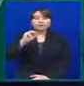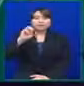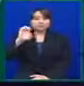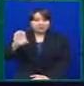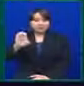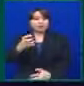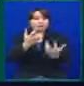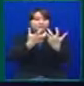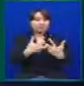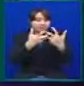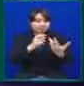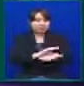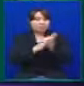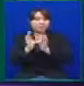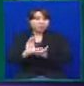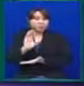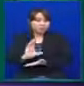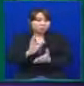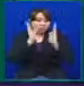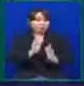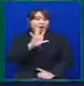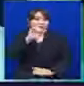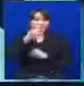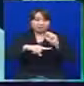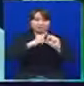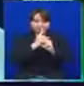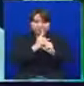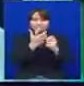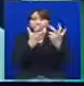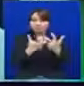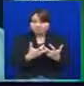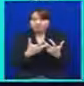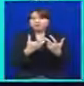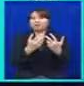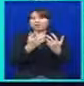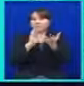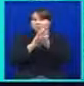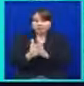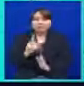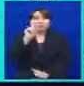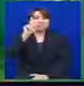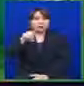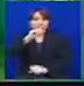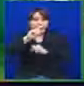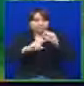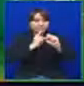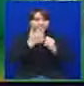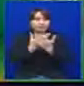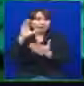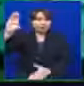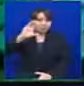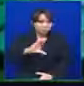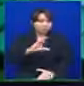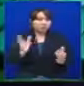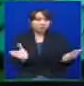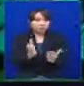แปลงเครื่องจักรเป็นทุนจำนวน500รายต่อปีและการปรับเปลี่ยนเครื่องจักรจำนวน 1,000 รายต่อปีโดยได้รับเงินสนับสนุนจ